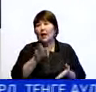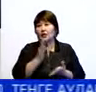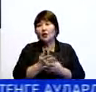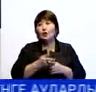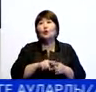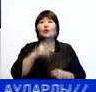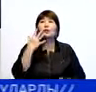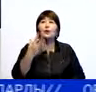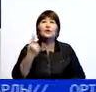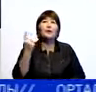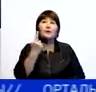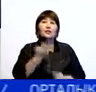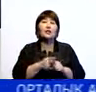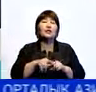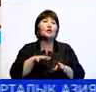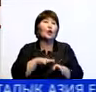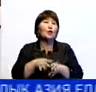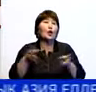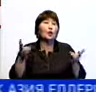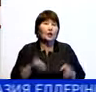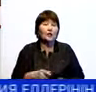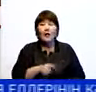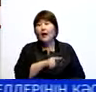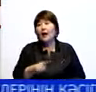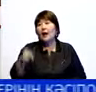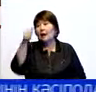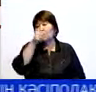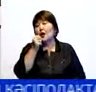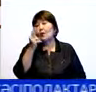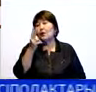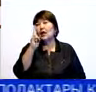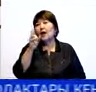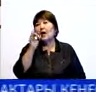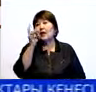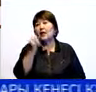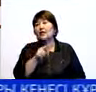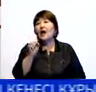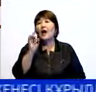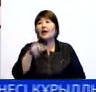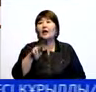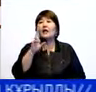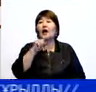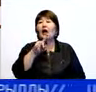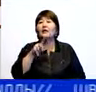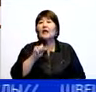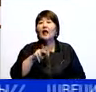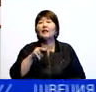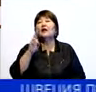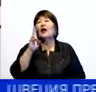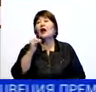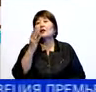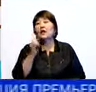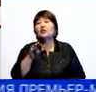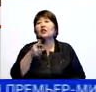Соның бесеуі бірінші кезекте орындалу керек. Ағымдағы жылы 12 қарашаға дейін Арал, Қазалы, Қармақшы, Жаңақорған